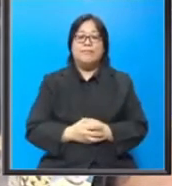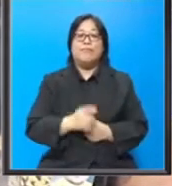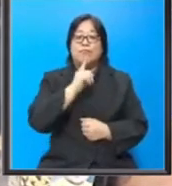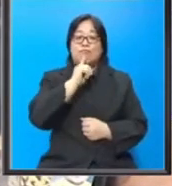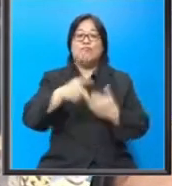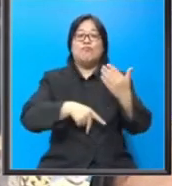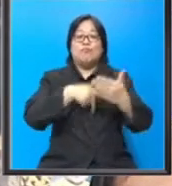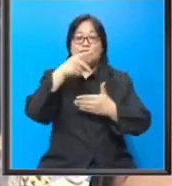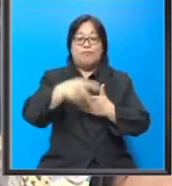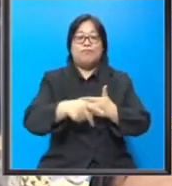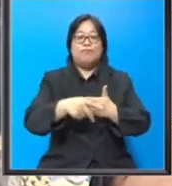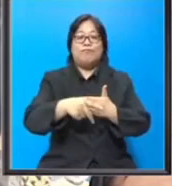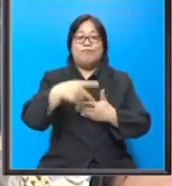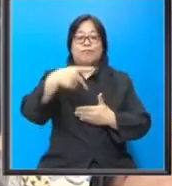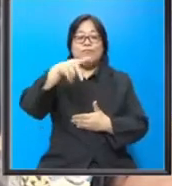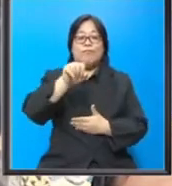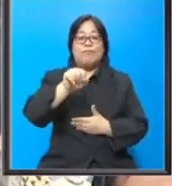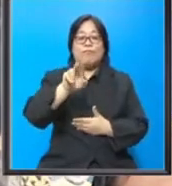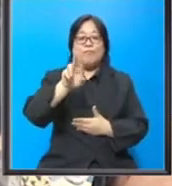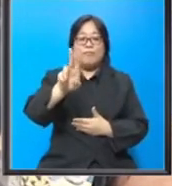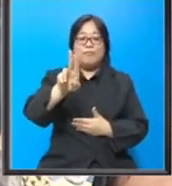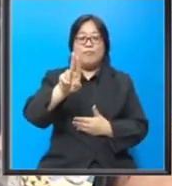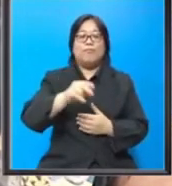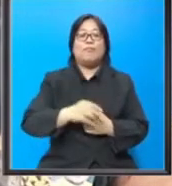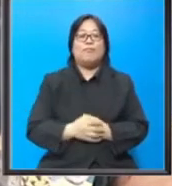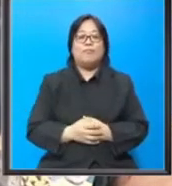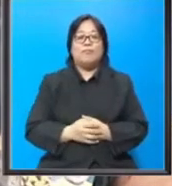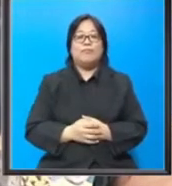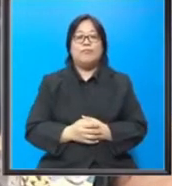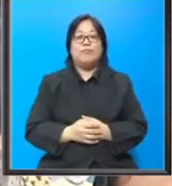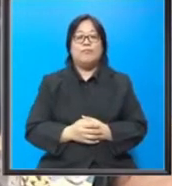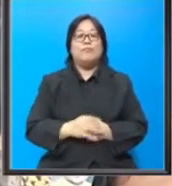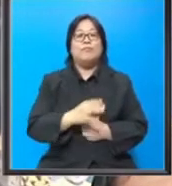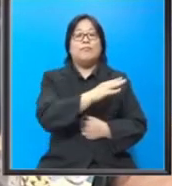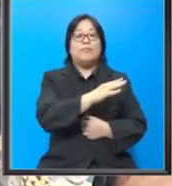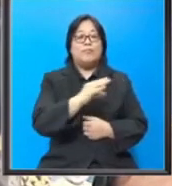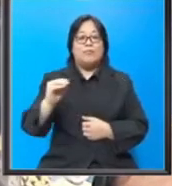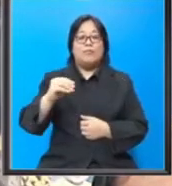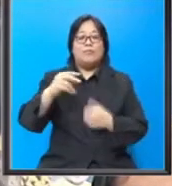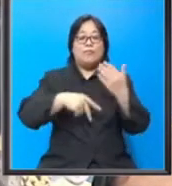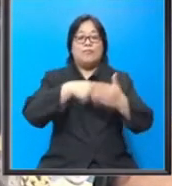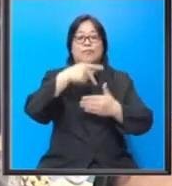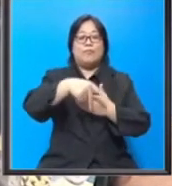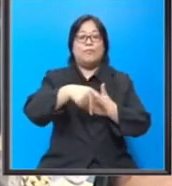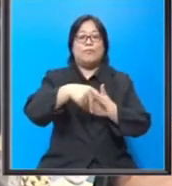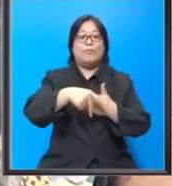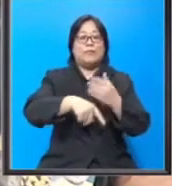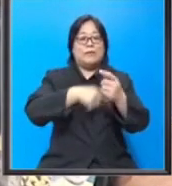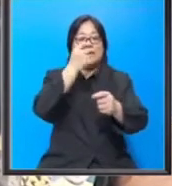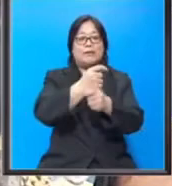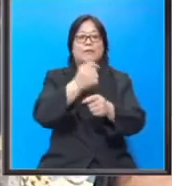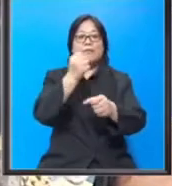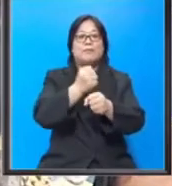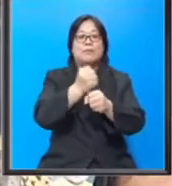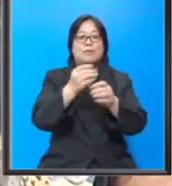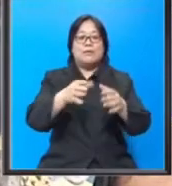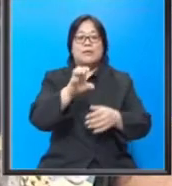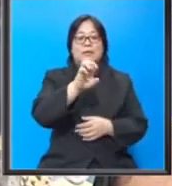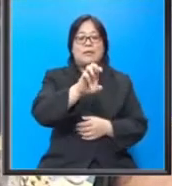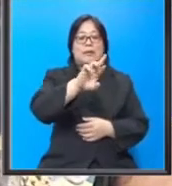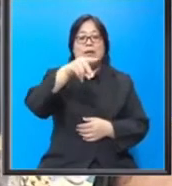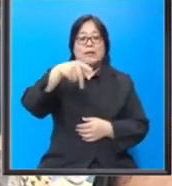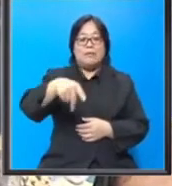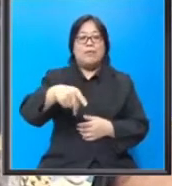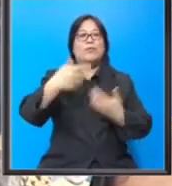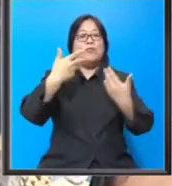program pmu ataupun program subsidi upah dan program pengelak pengekalan pekerjaan iarbi